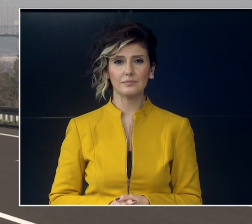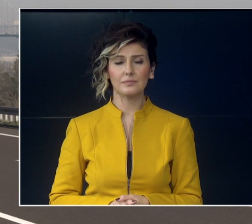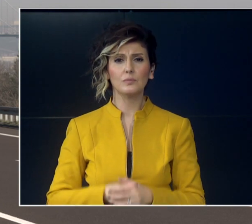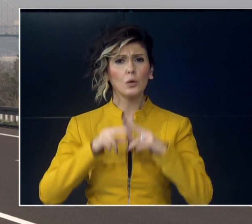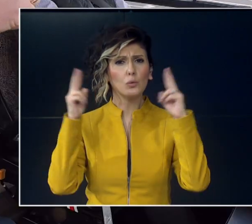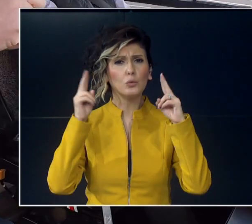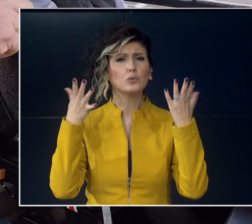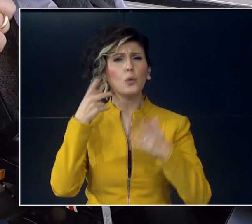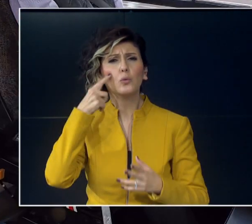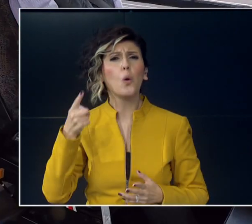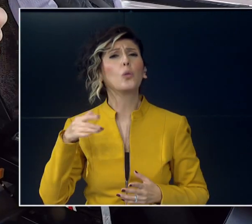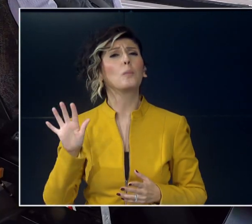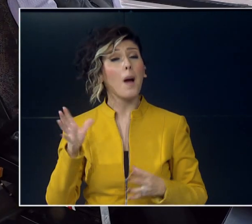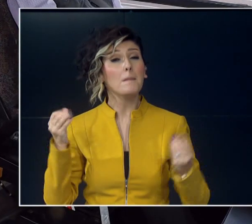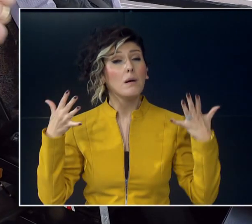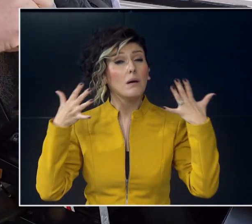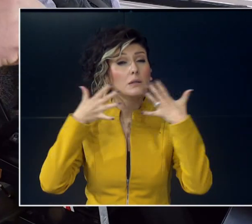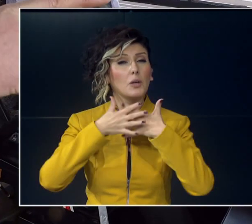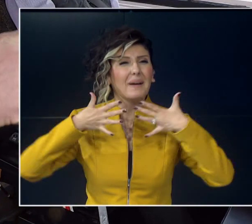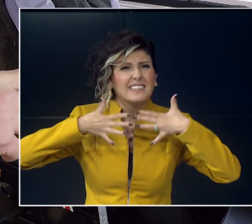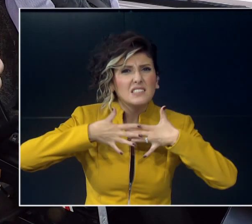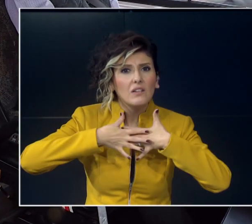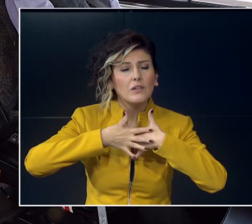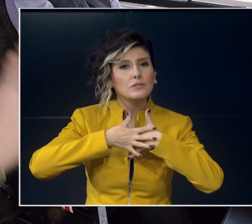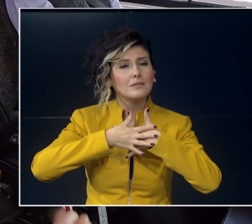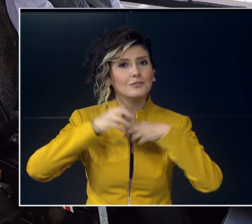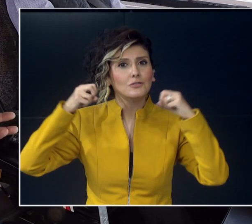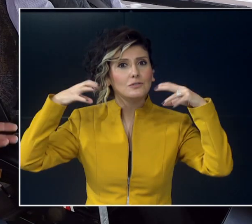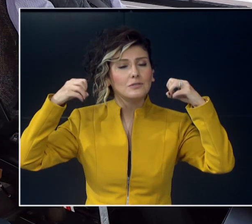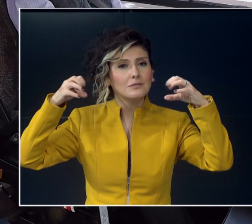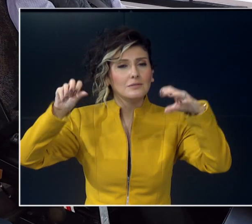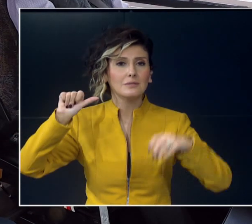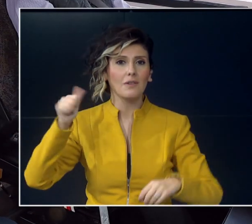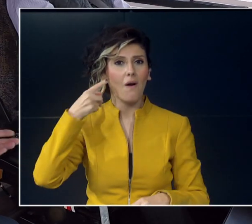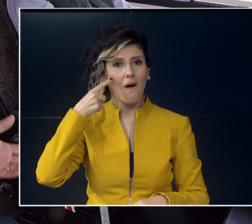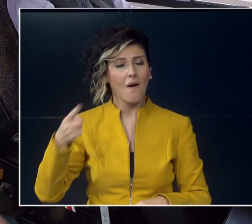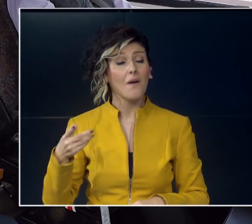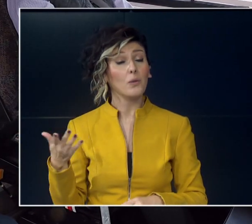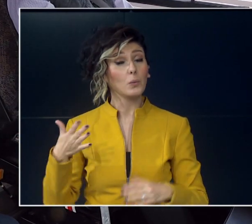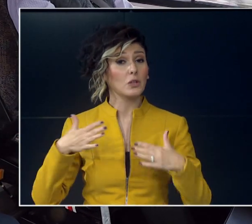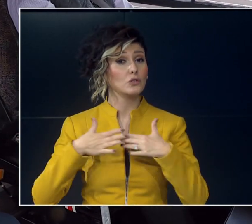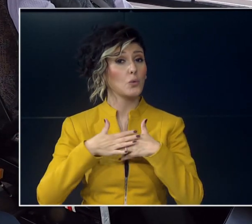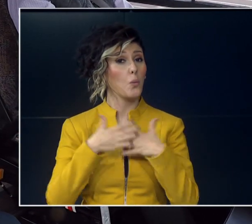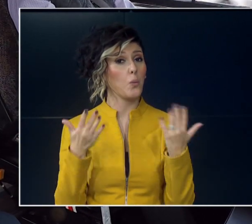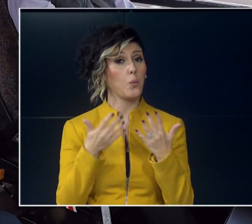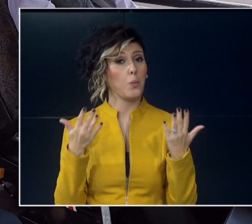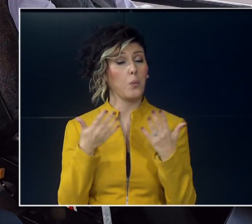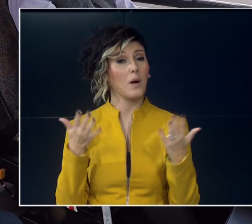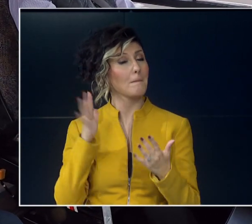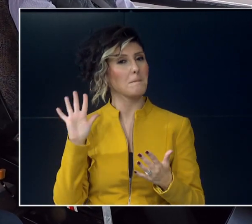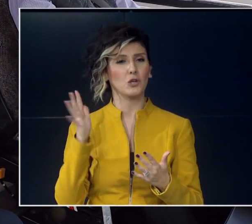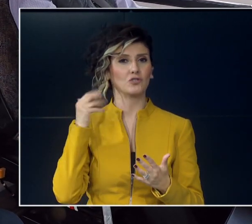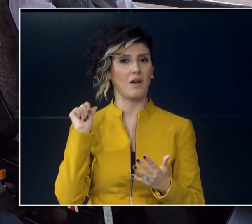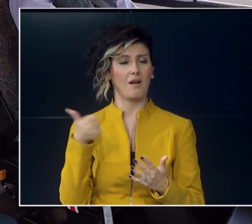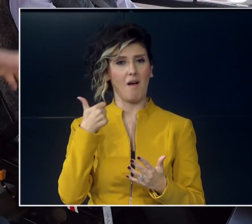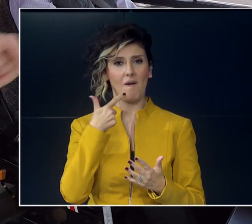Gündüz o kadar gözükmüyor ama akşam ya gece geliyorsan gece daha, ışıklandırmakla. Oo. Gece daha bambaşka.